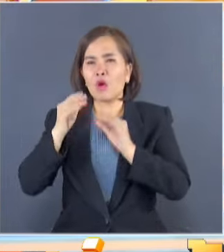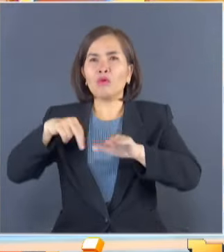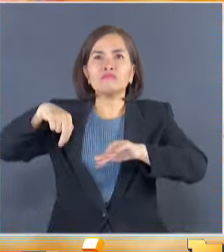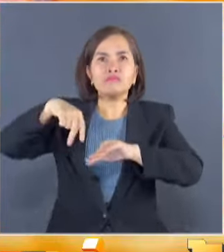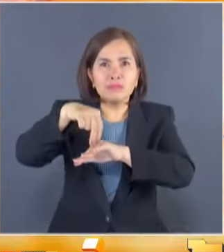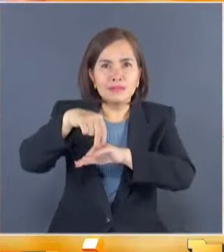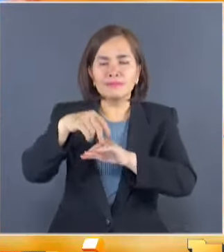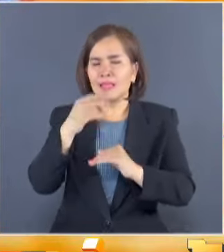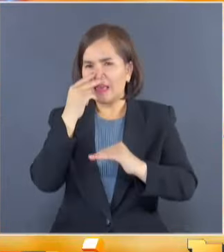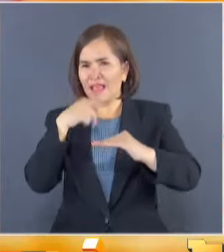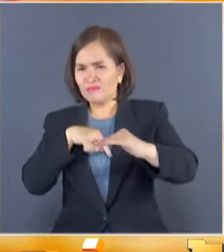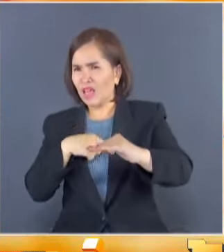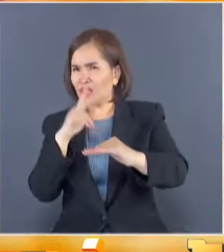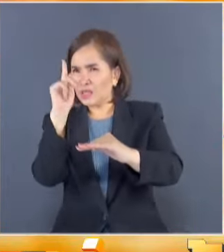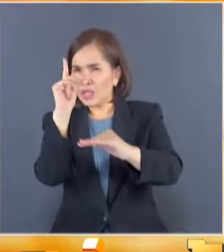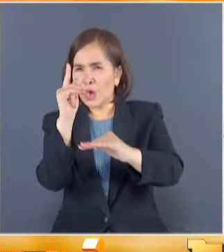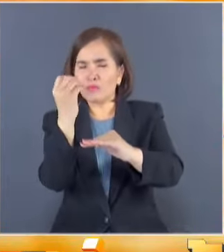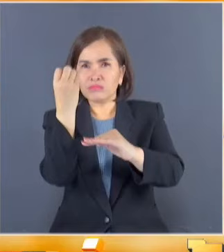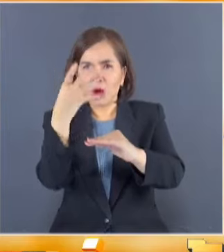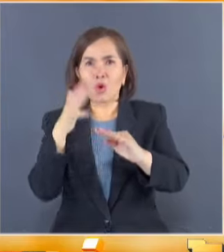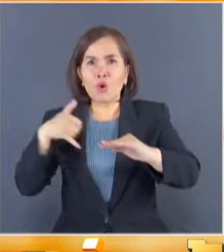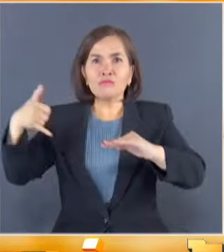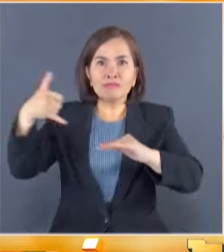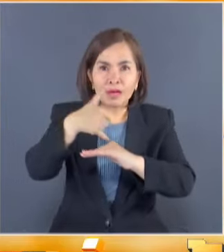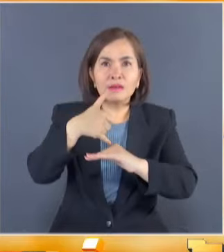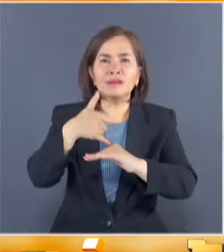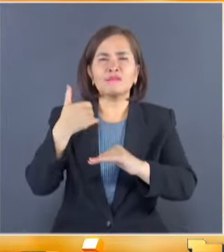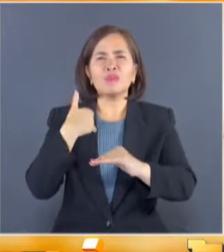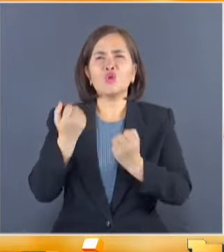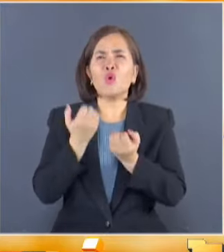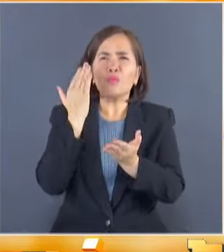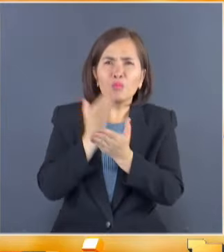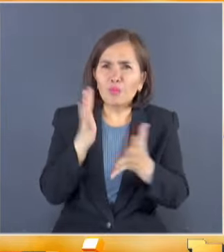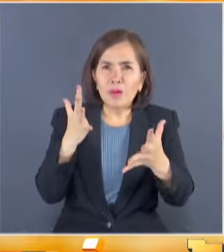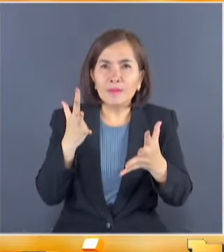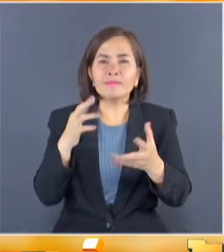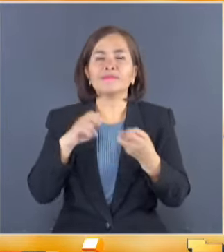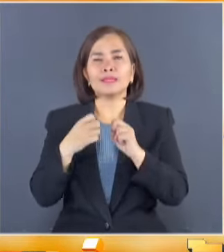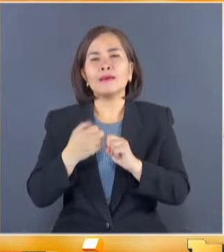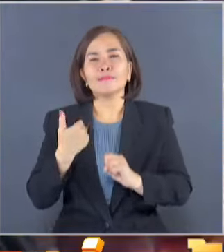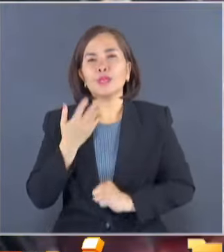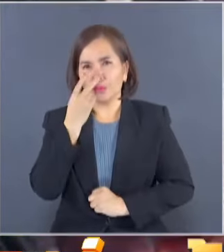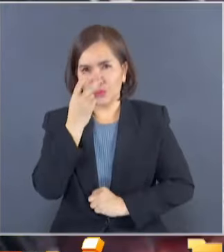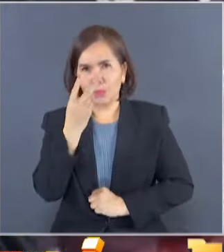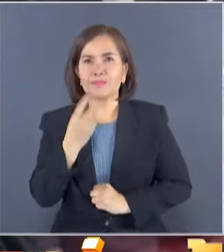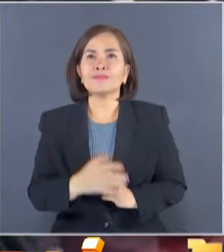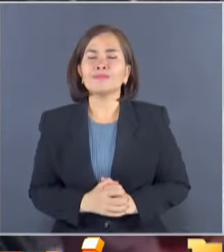ต่เมื่อเห็นทางม้าลายไฟเขียวปุ๊บคนข้ามแต่รถไม่หยุดมันก็เลยเกิดภาพนี้อีกแล้วค่ะ